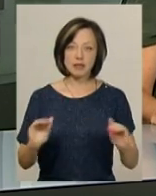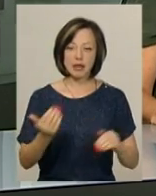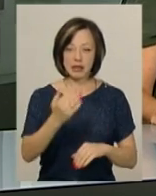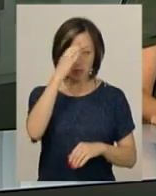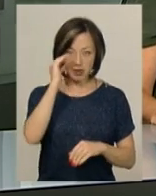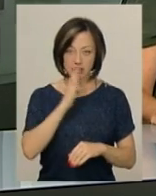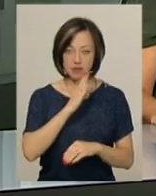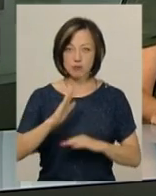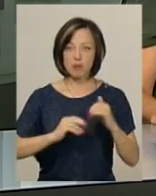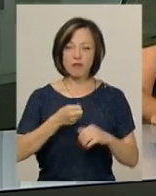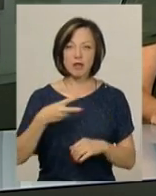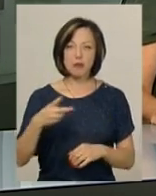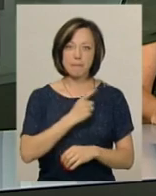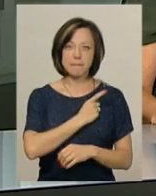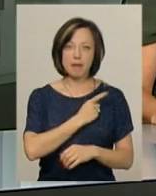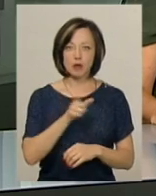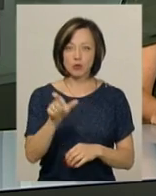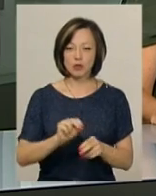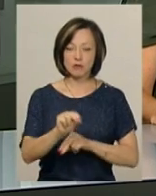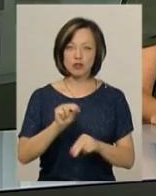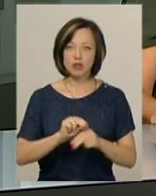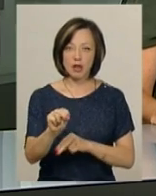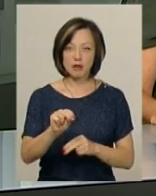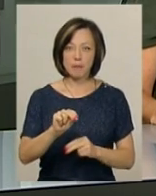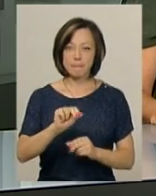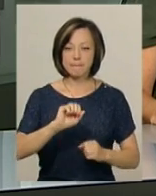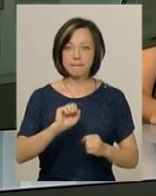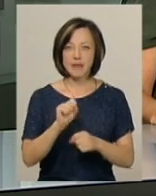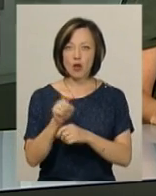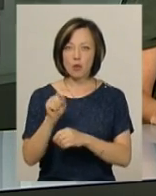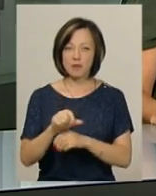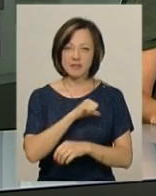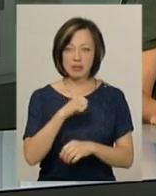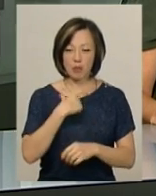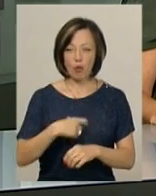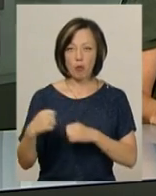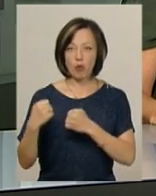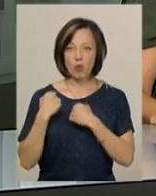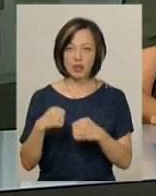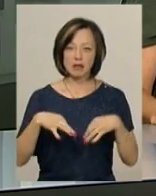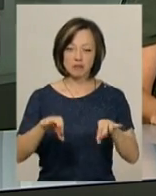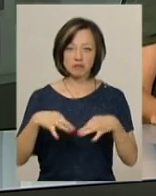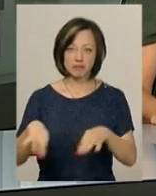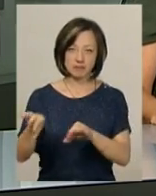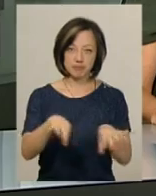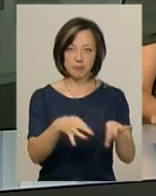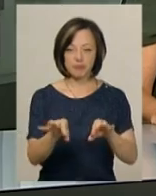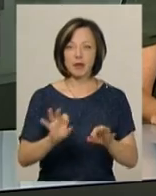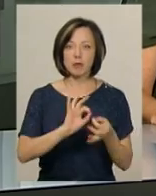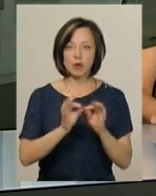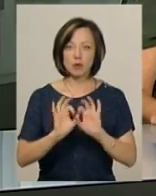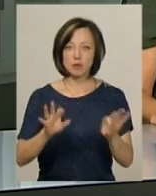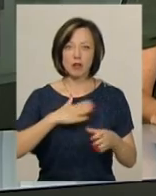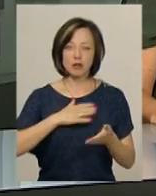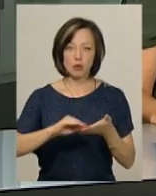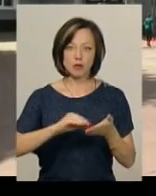їхні батьків із професією патрульного. Навчали прийомів самооборони і катали на службовому автомобілі. Подробиці розповість Ірина